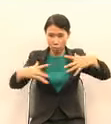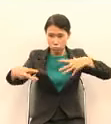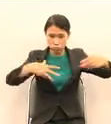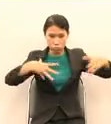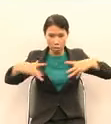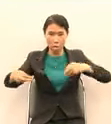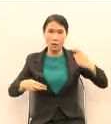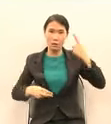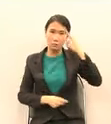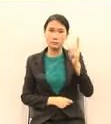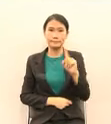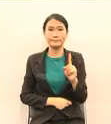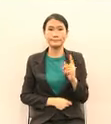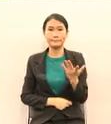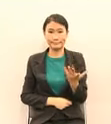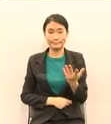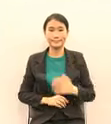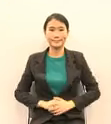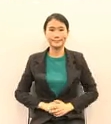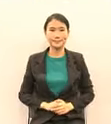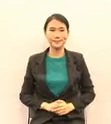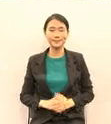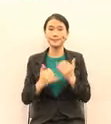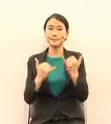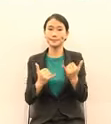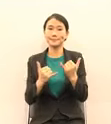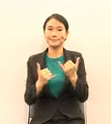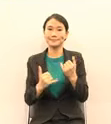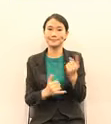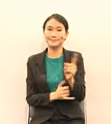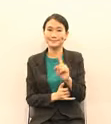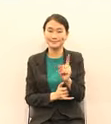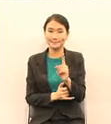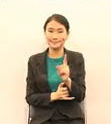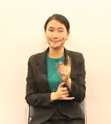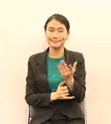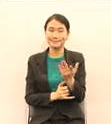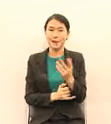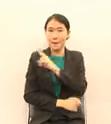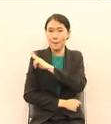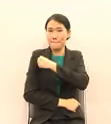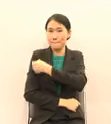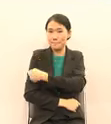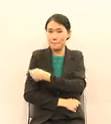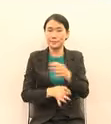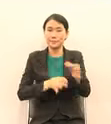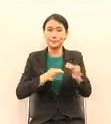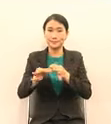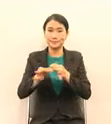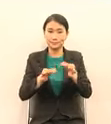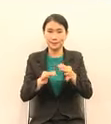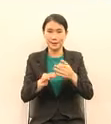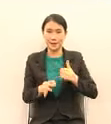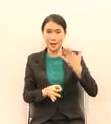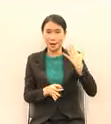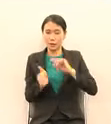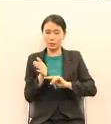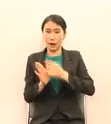ะ ครับผมครับก็ต้องทำความเข้าใจอย่างนี้นะว่าทีแรกเนี่ยนะก็ต้องบอกว่